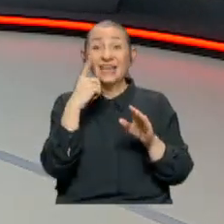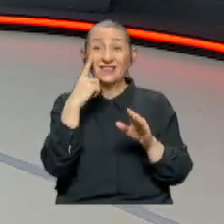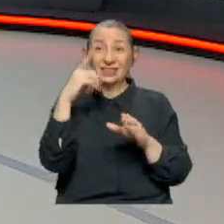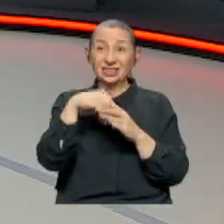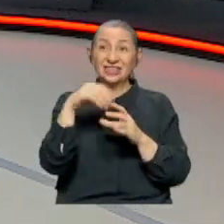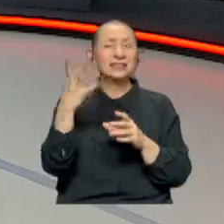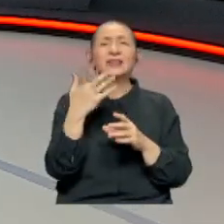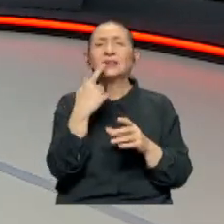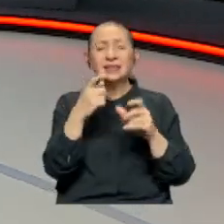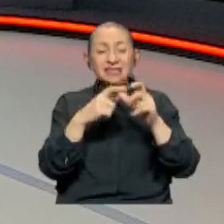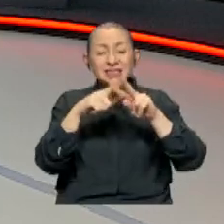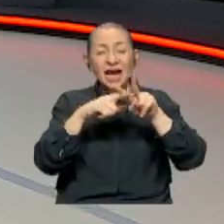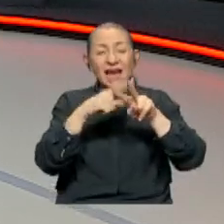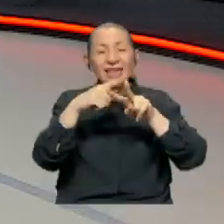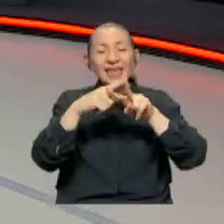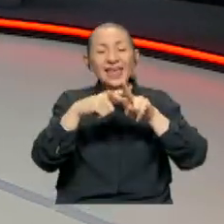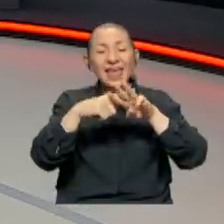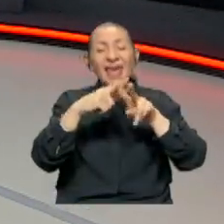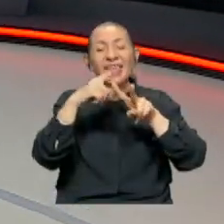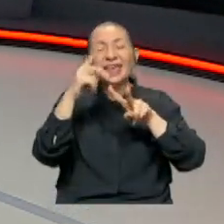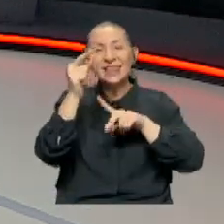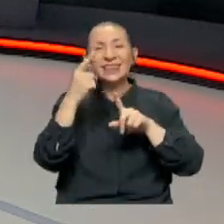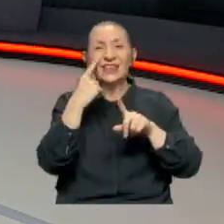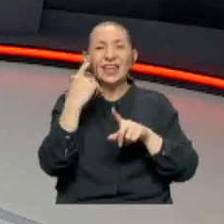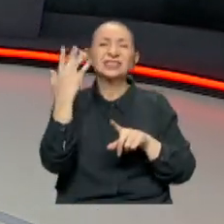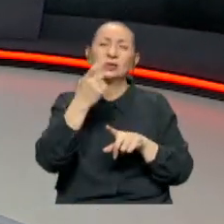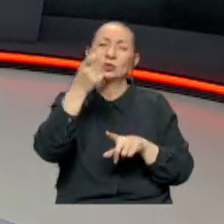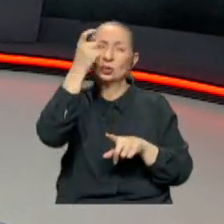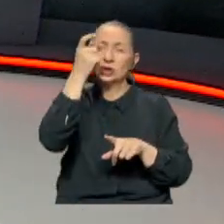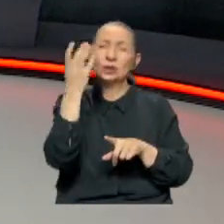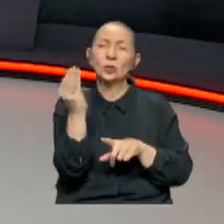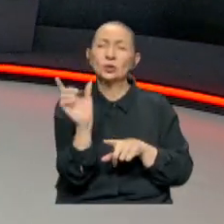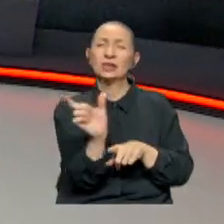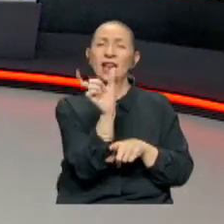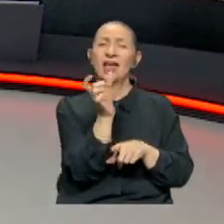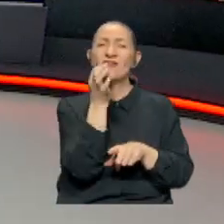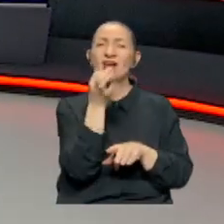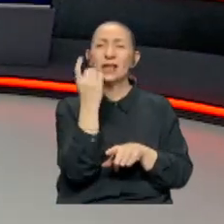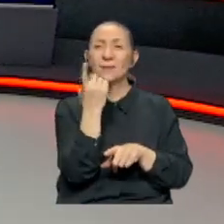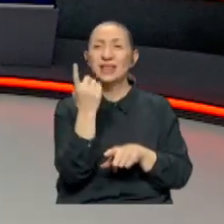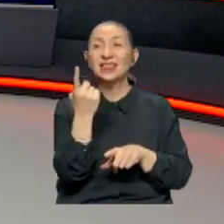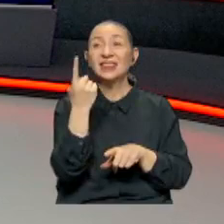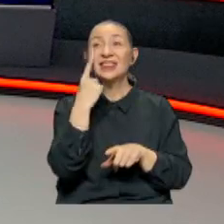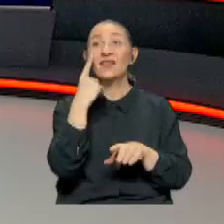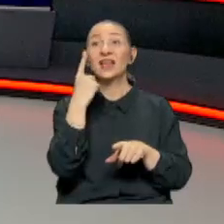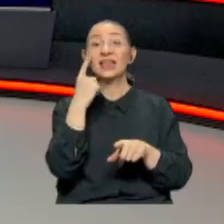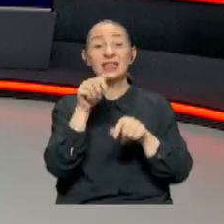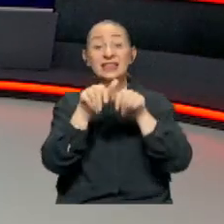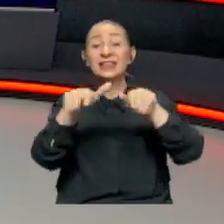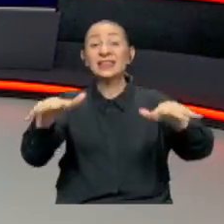sayeyi devlet ne demek biliyor musunuz Osmanlıca eski Türkçe çok güzel ifadelerinden biri devletin